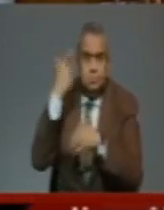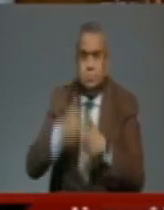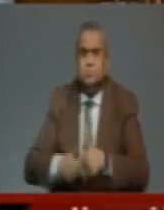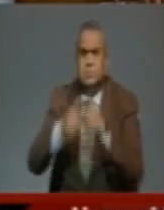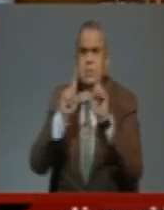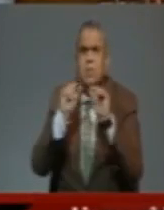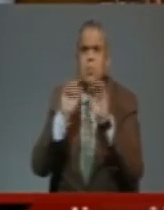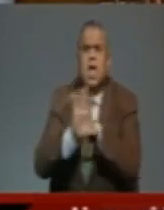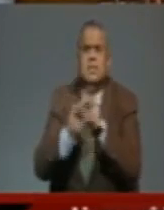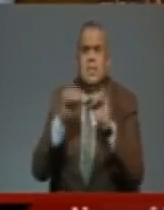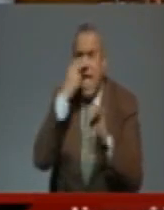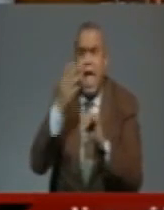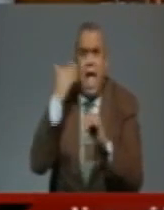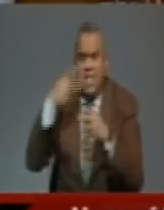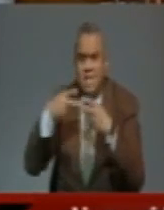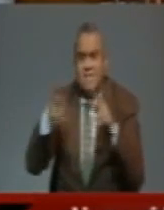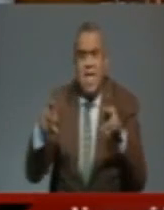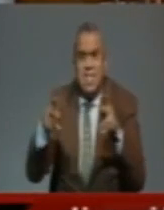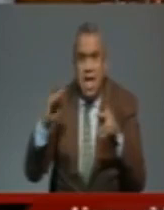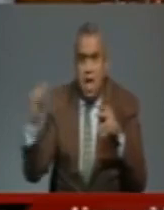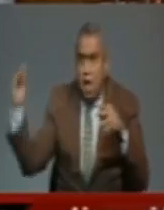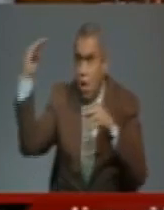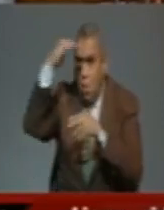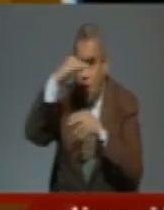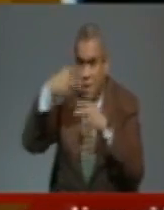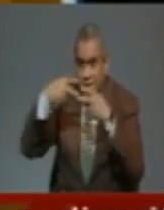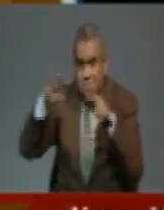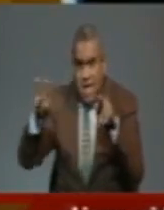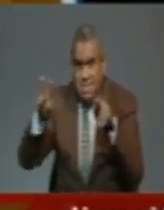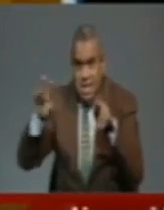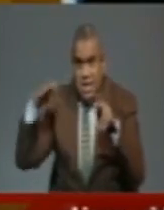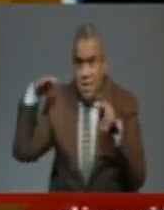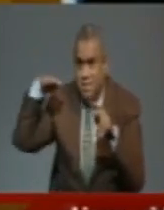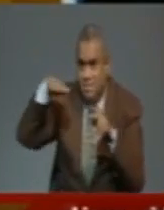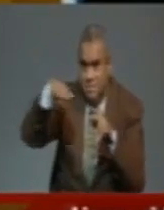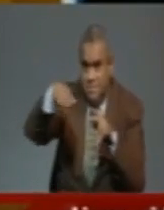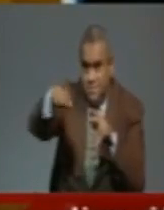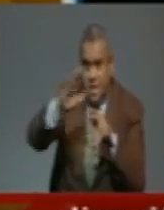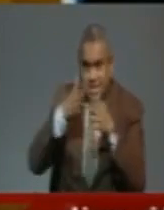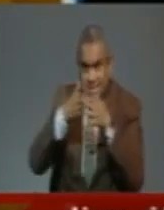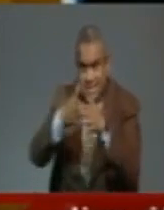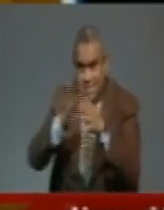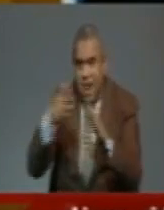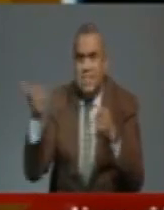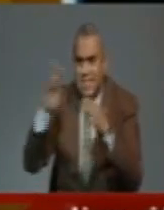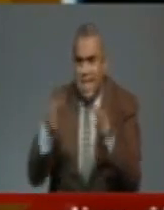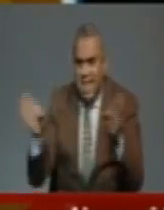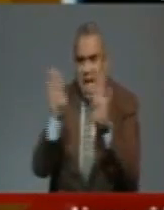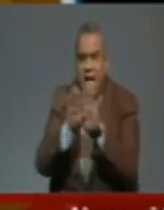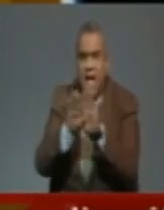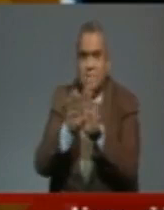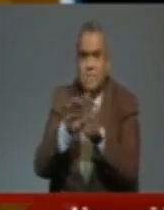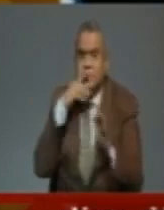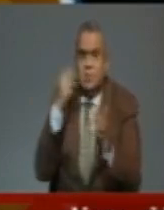جدا يوميا بيعدي لا يقل عن 30 ل 40 برج من ده، وبيعدي تقريبا ما بين 5 ل 6 قطارات